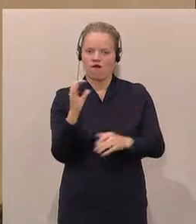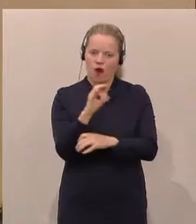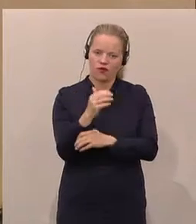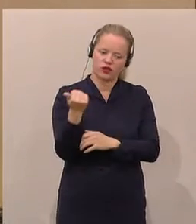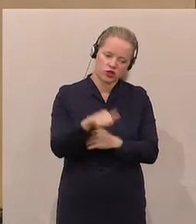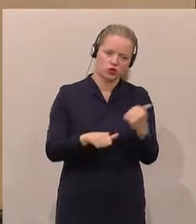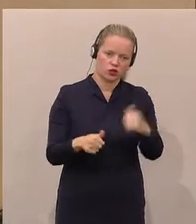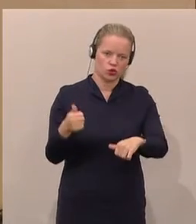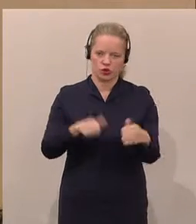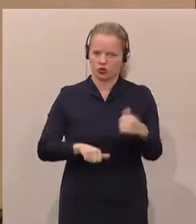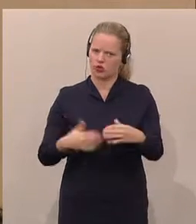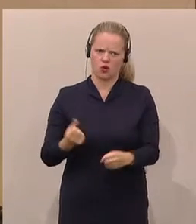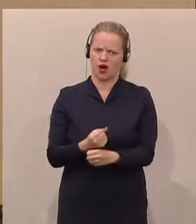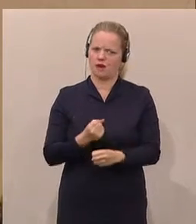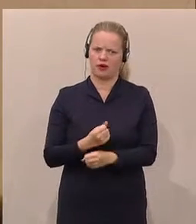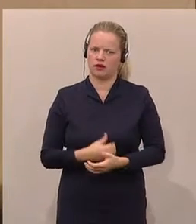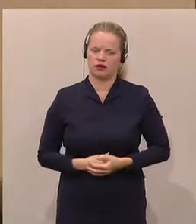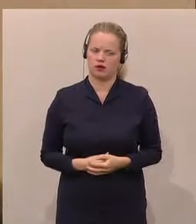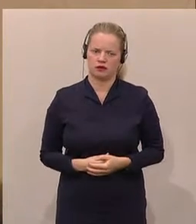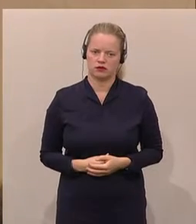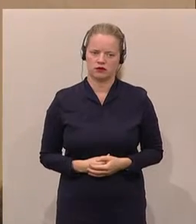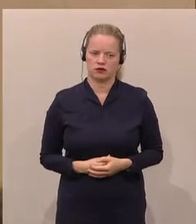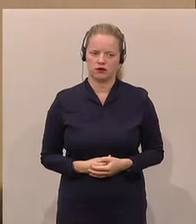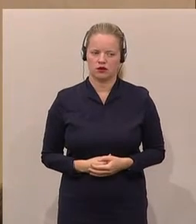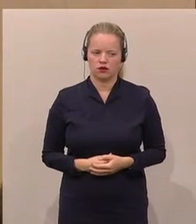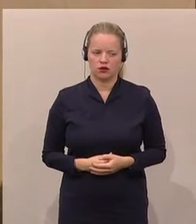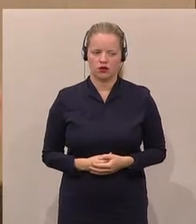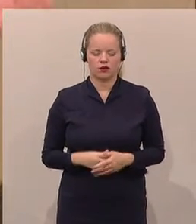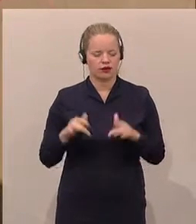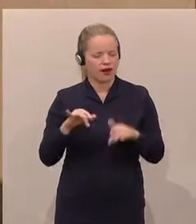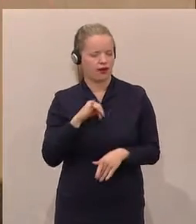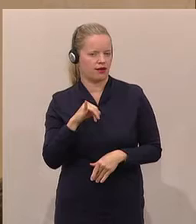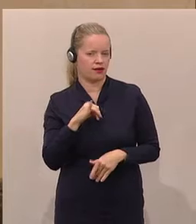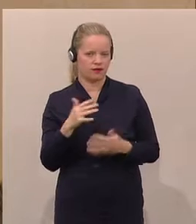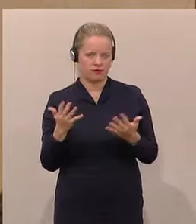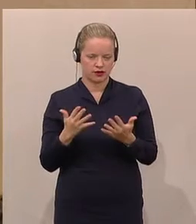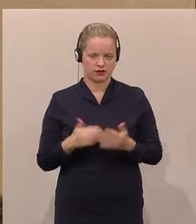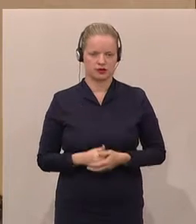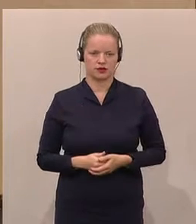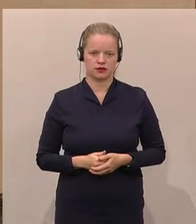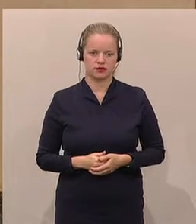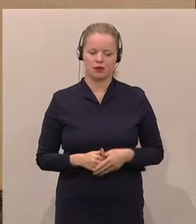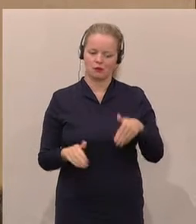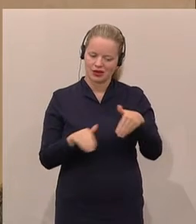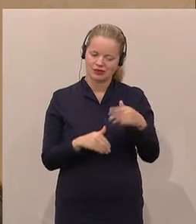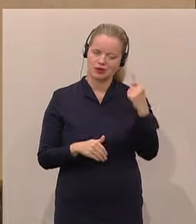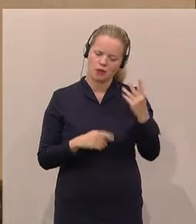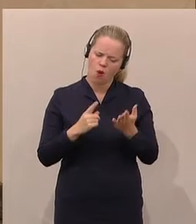allem, was ich ganz besonders interessant finde, er hat ja mehrfach hingewiesen, der